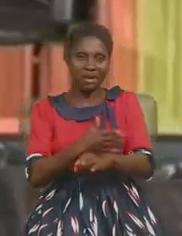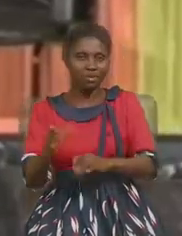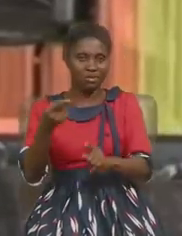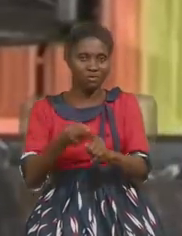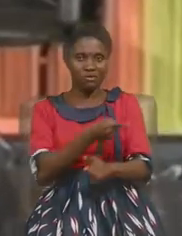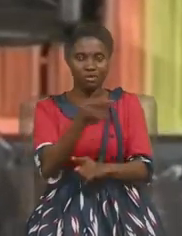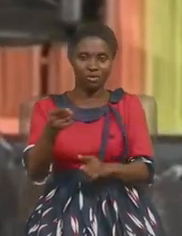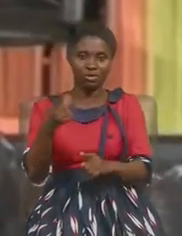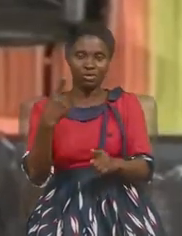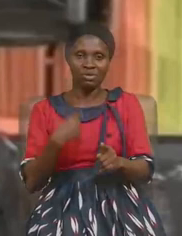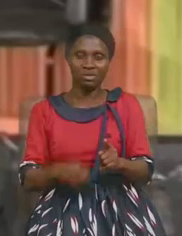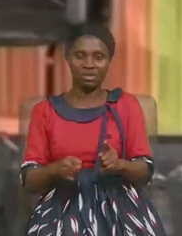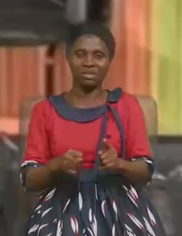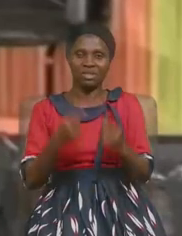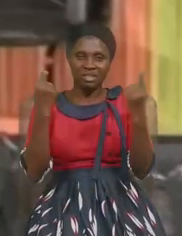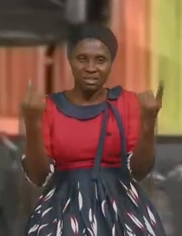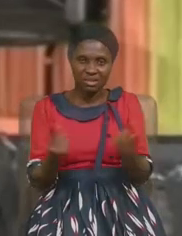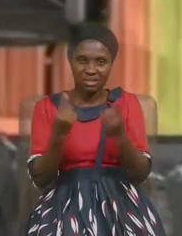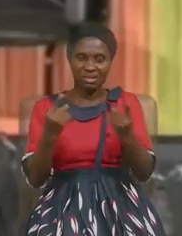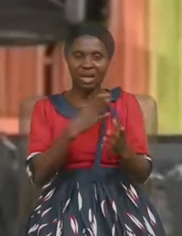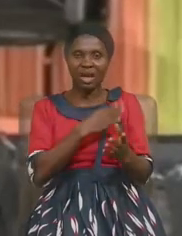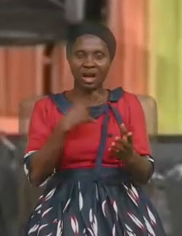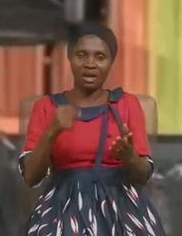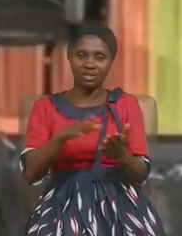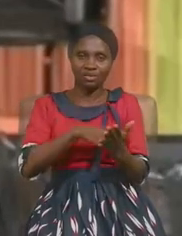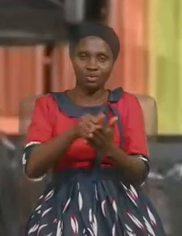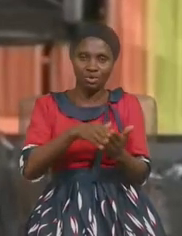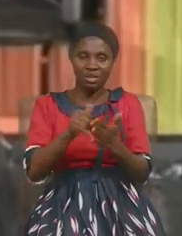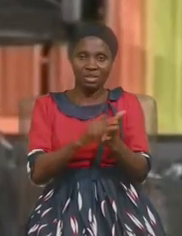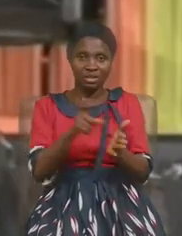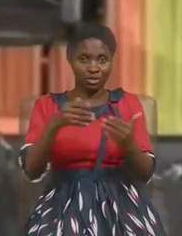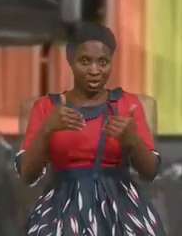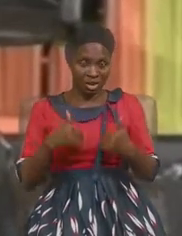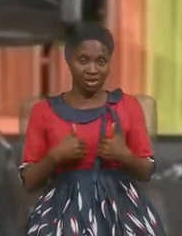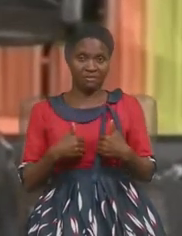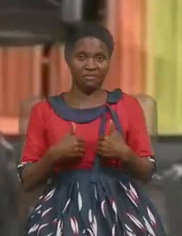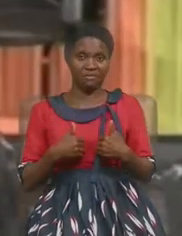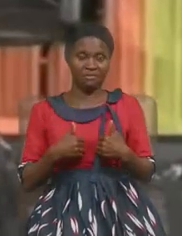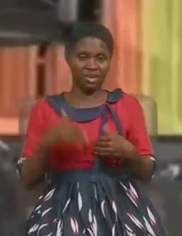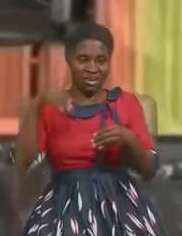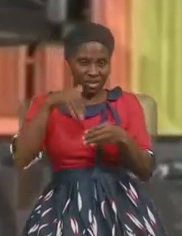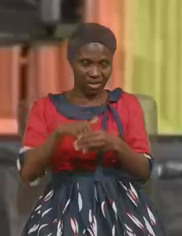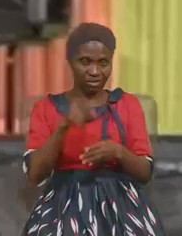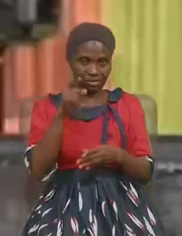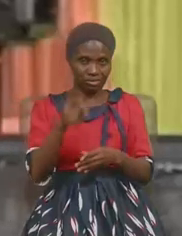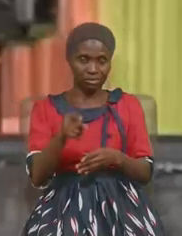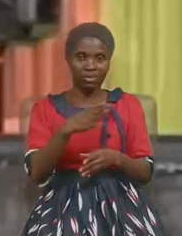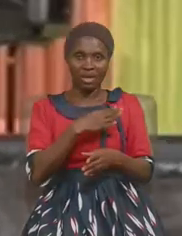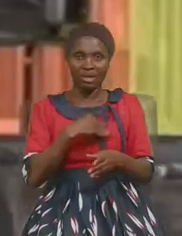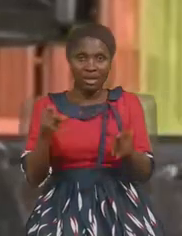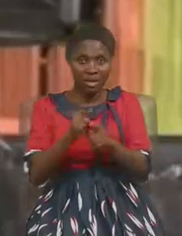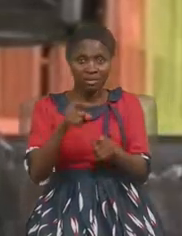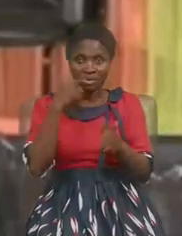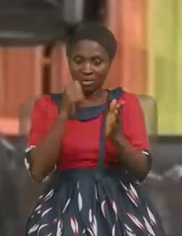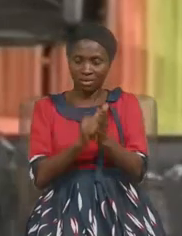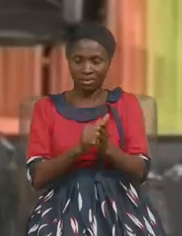le péché originel et la faiblesse que vous avez à l'origine. Et comme vous dites, je sais que les Écritures